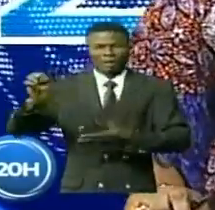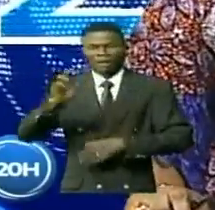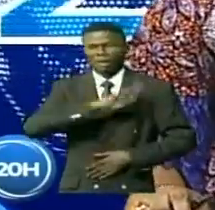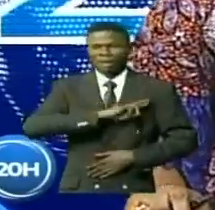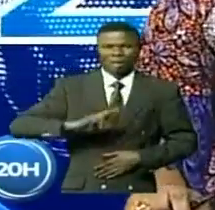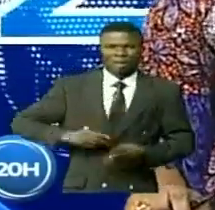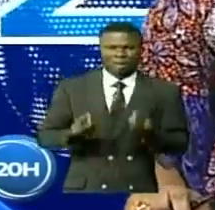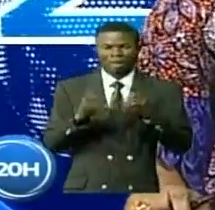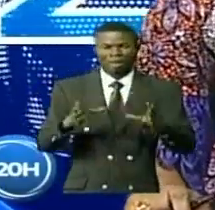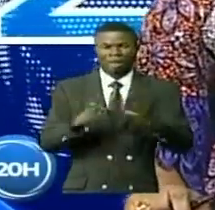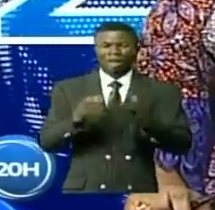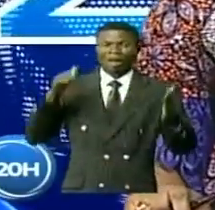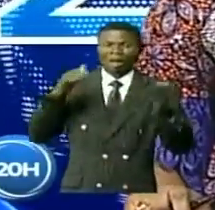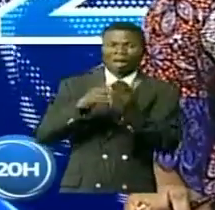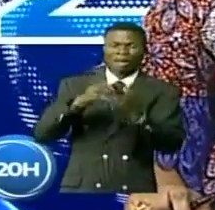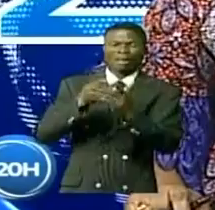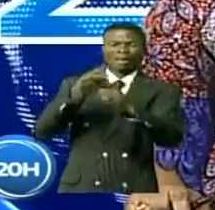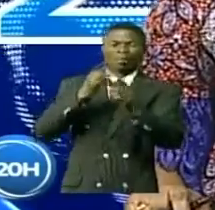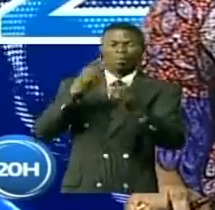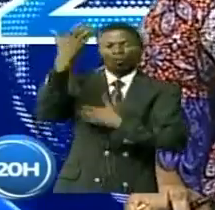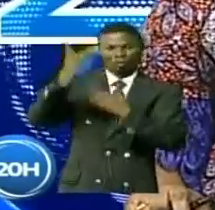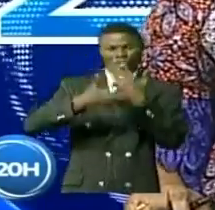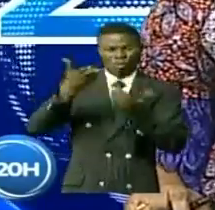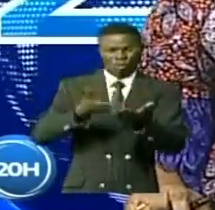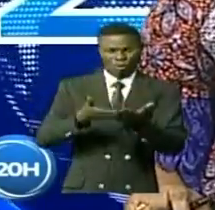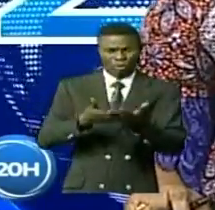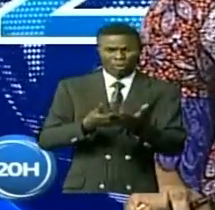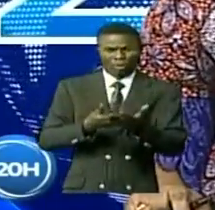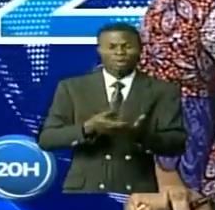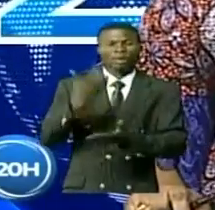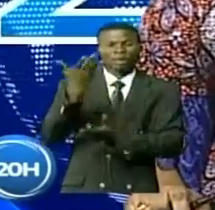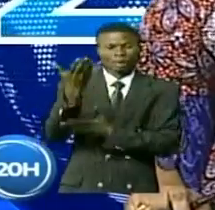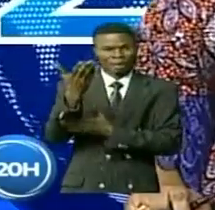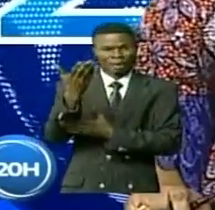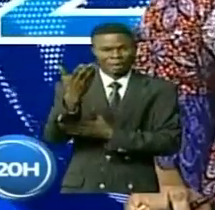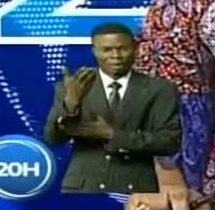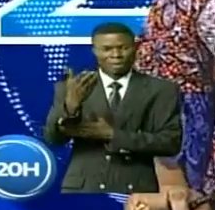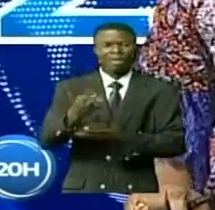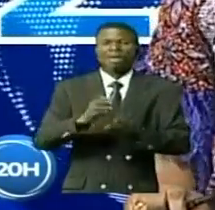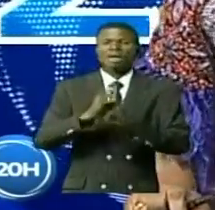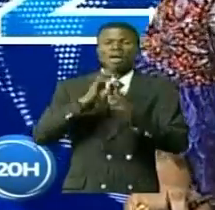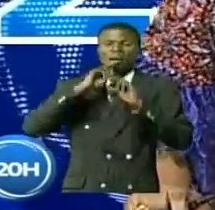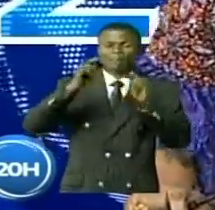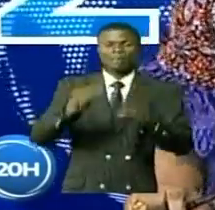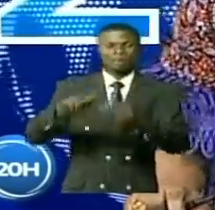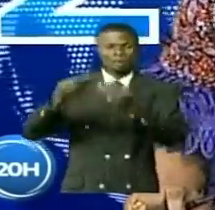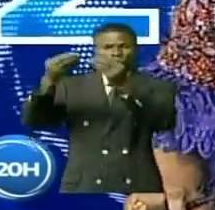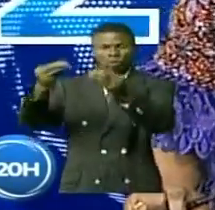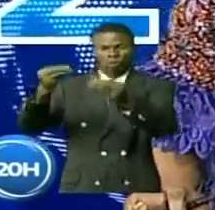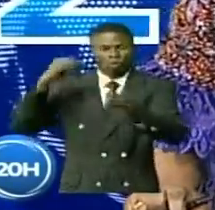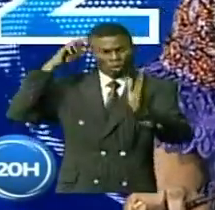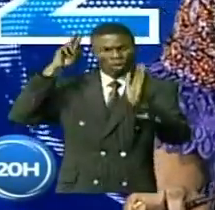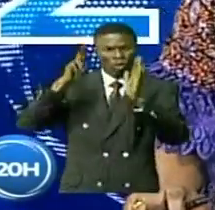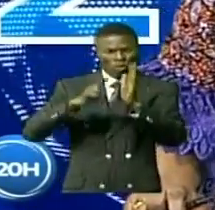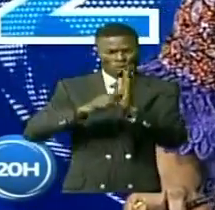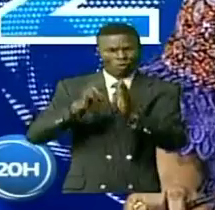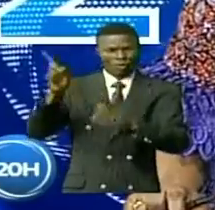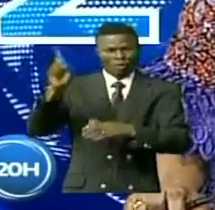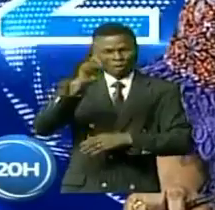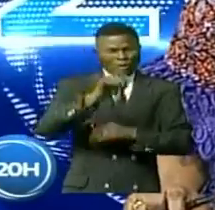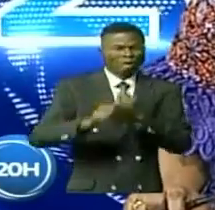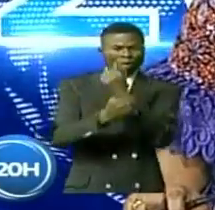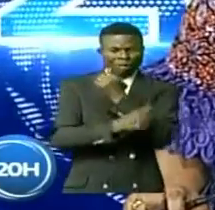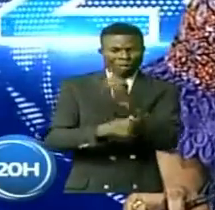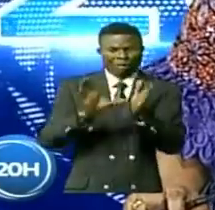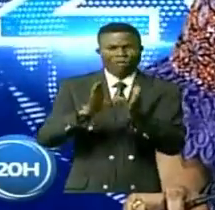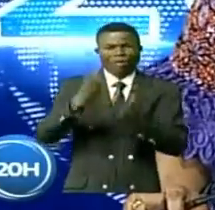Congo avec l'agression rwandaise. Christophe Lutundula leur demande de transmettre son message à leur gouvernement respectif. Doris Mozo